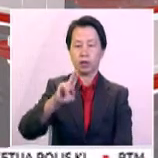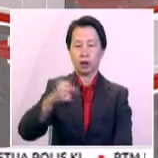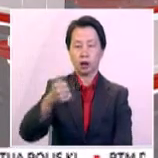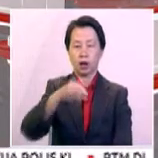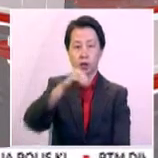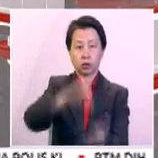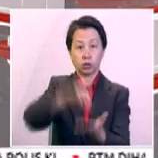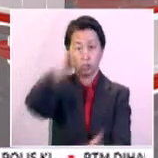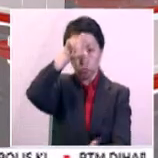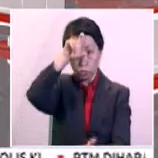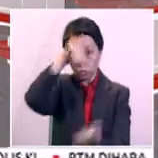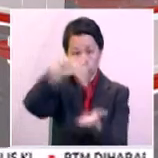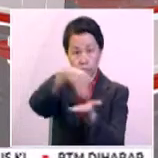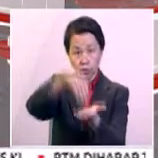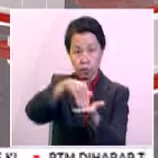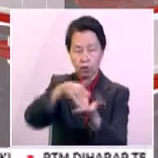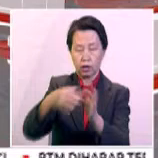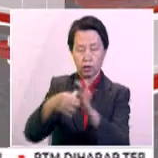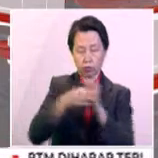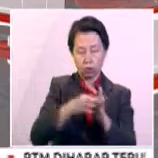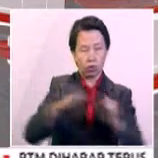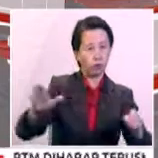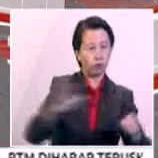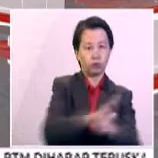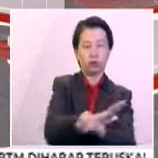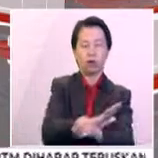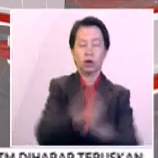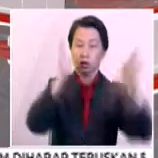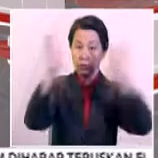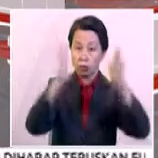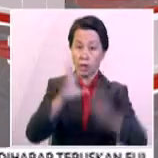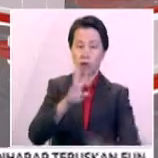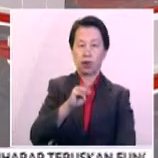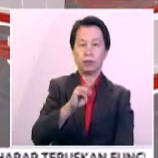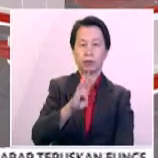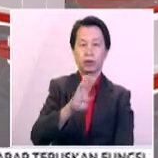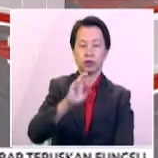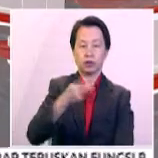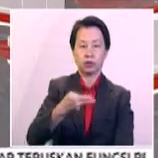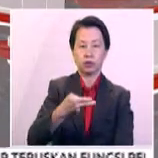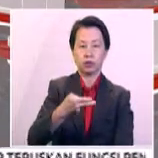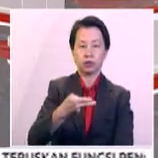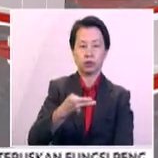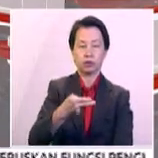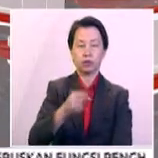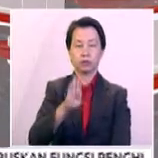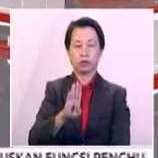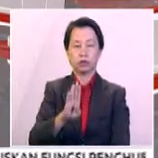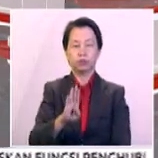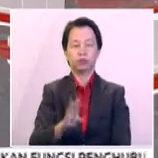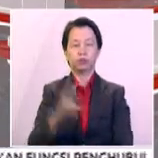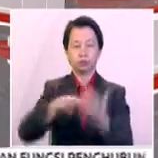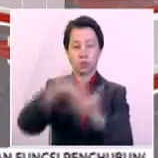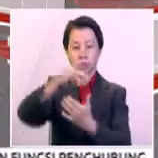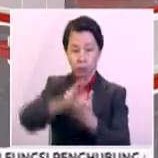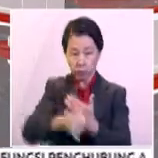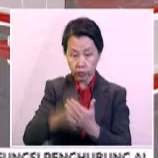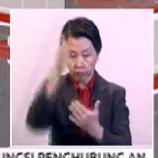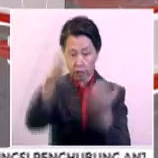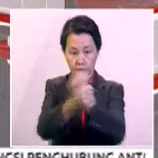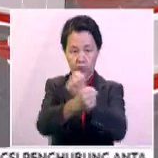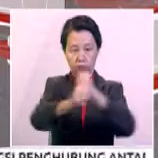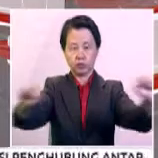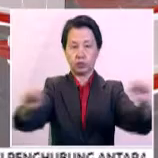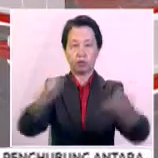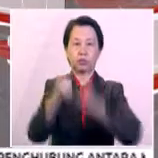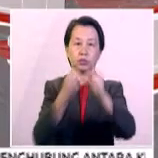Istanbul yang dikendalikan dan dimiliki sepenuhnya Malaysia Airports Holdings Berhad MAHB. Projek tersebut dijangka siap